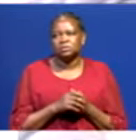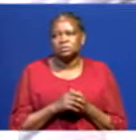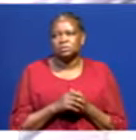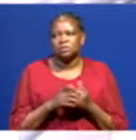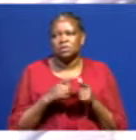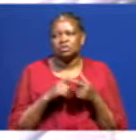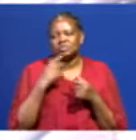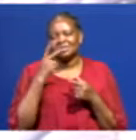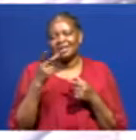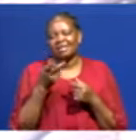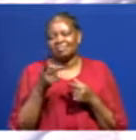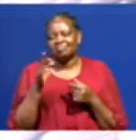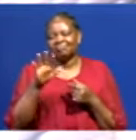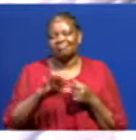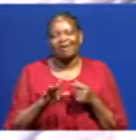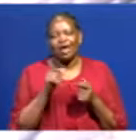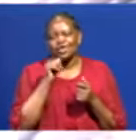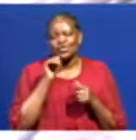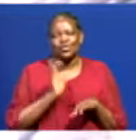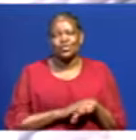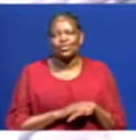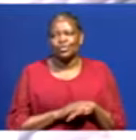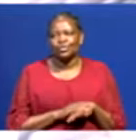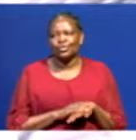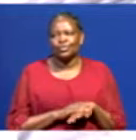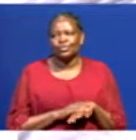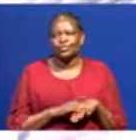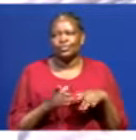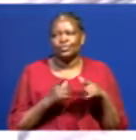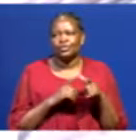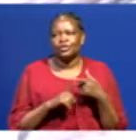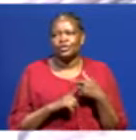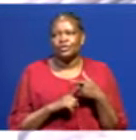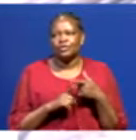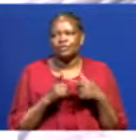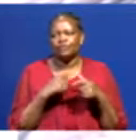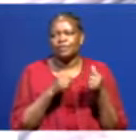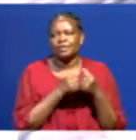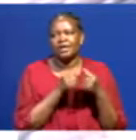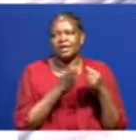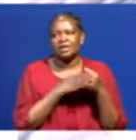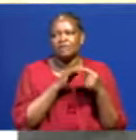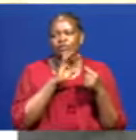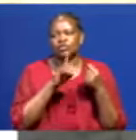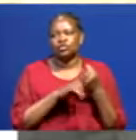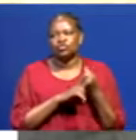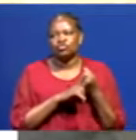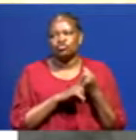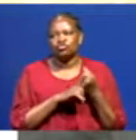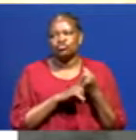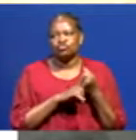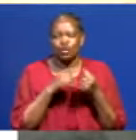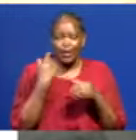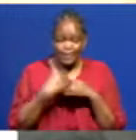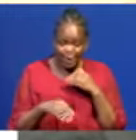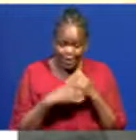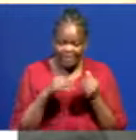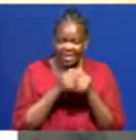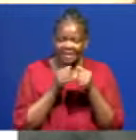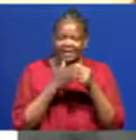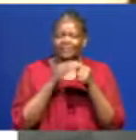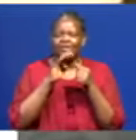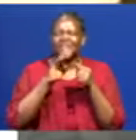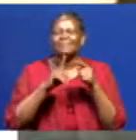condition. Agenga Primary School from 1946 has no fence. Are in a bad